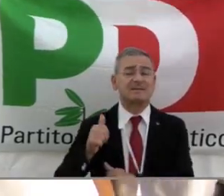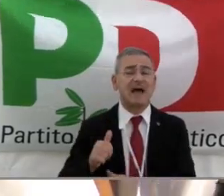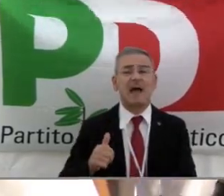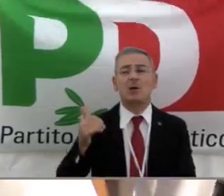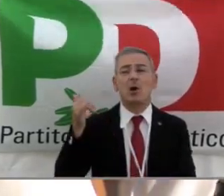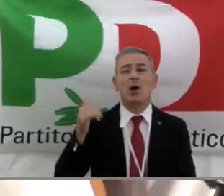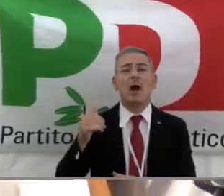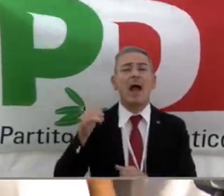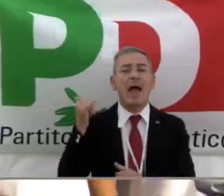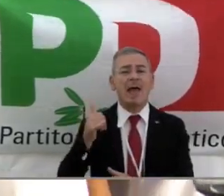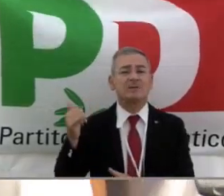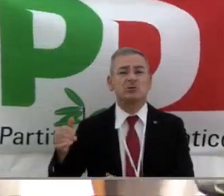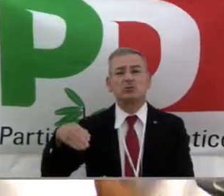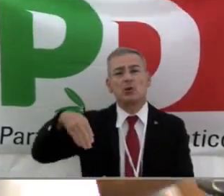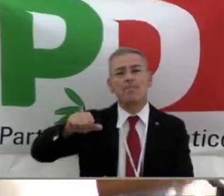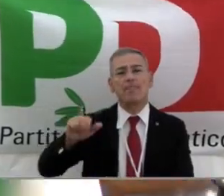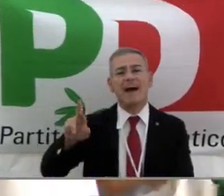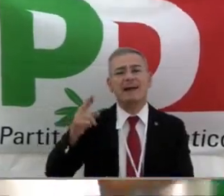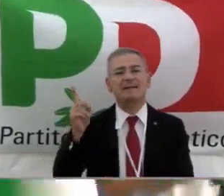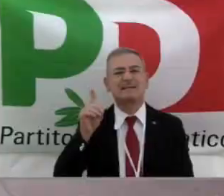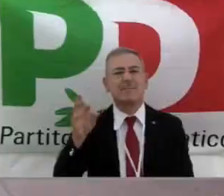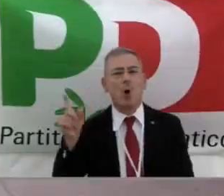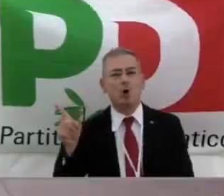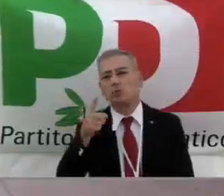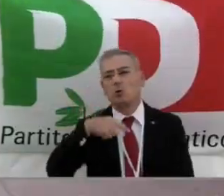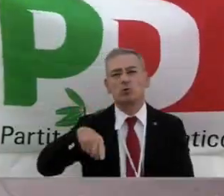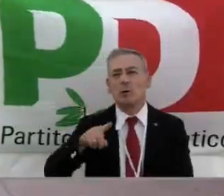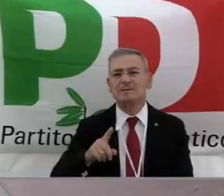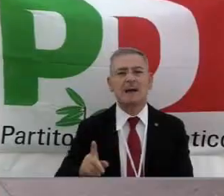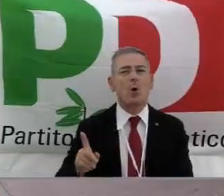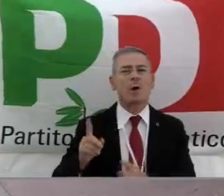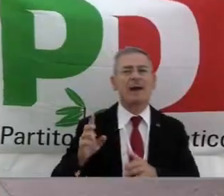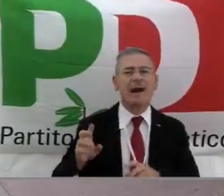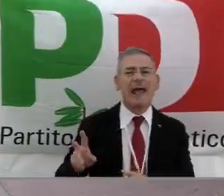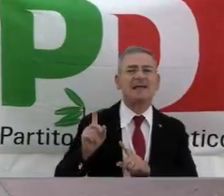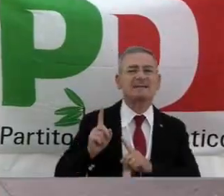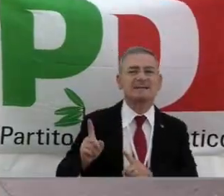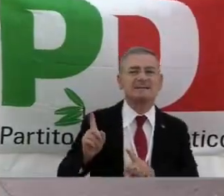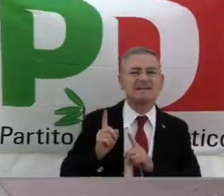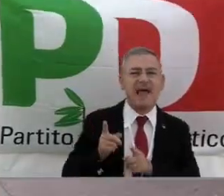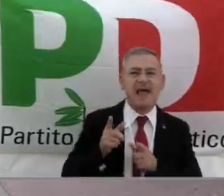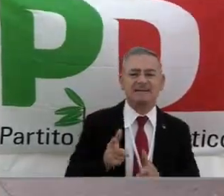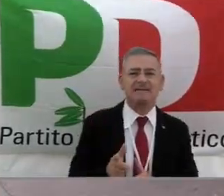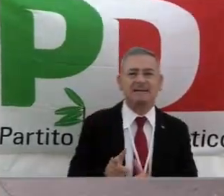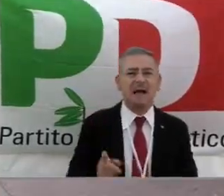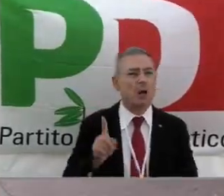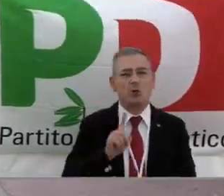figli della Resistenza e non ce lo dimentichiamo.